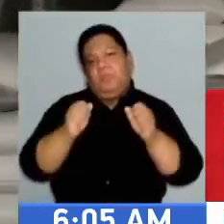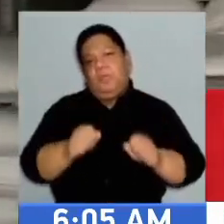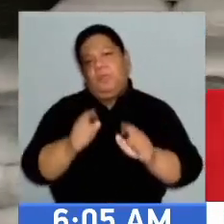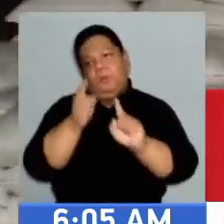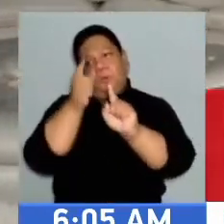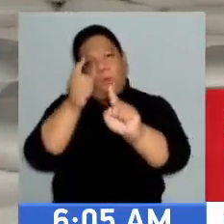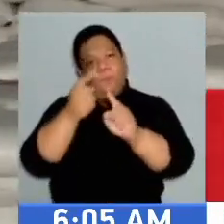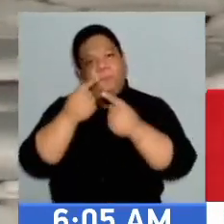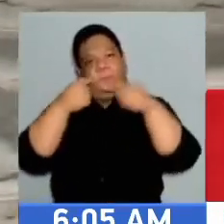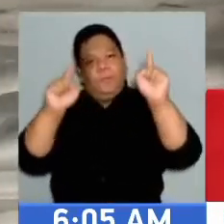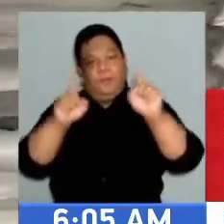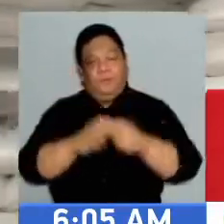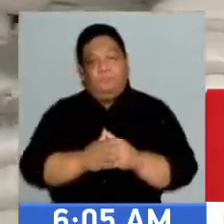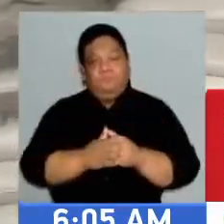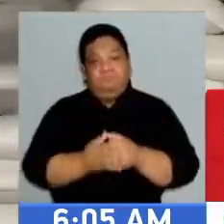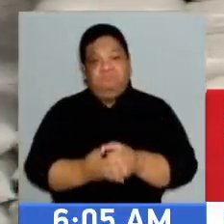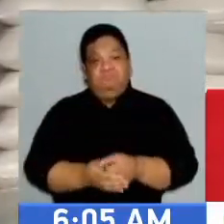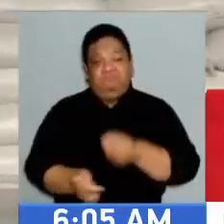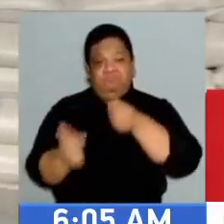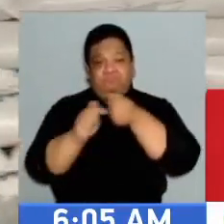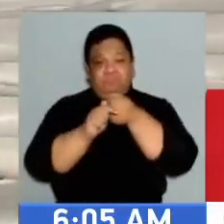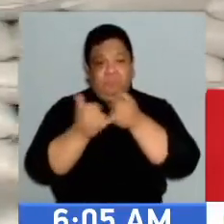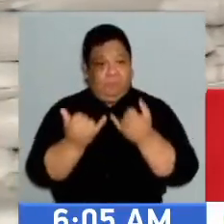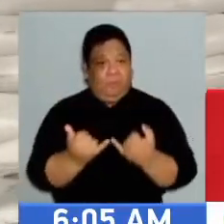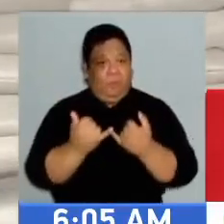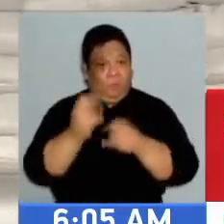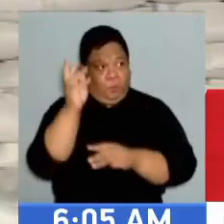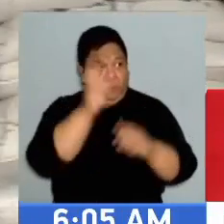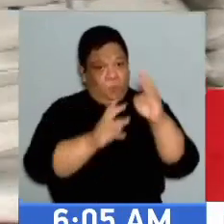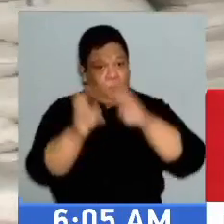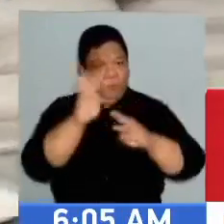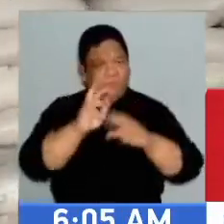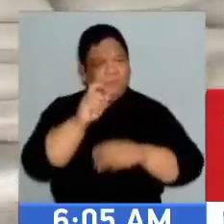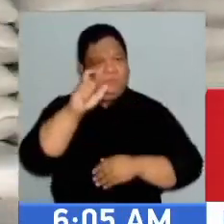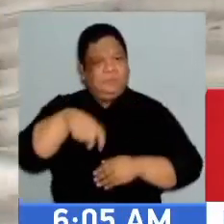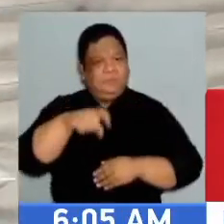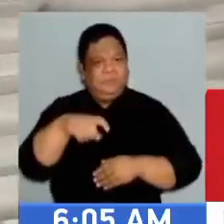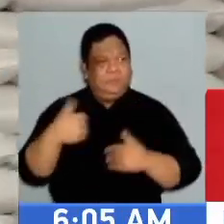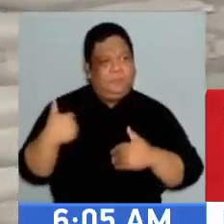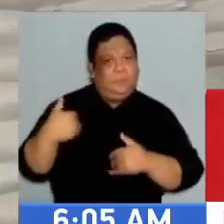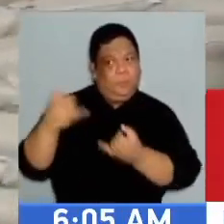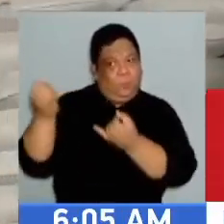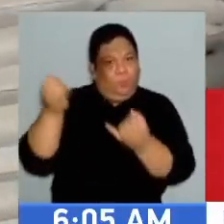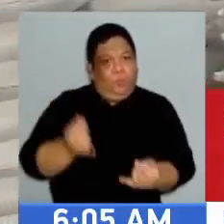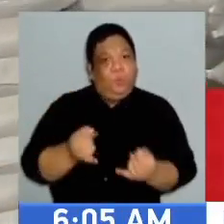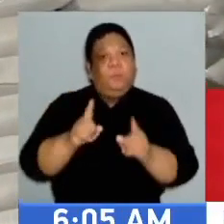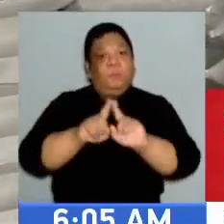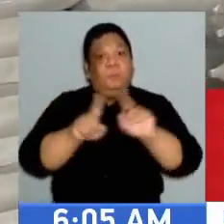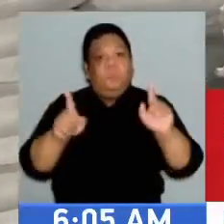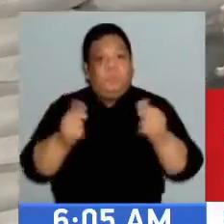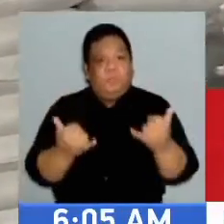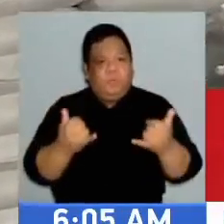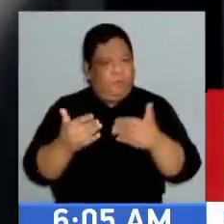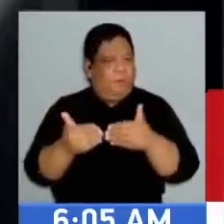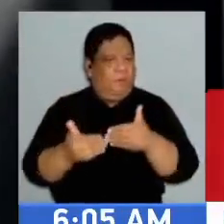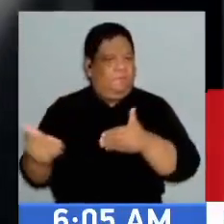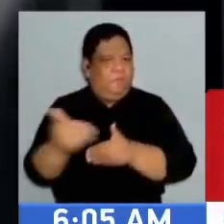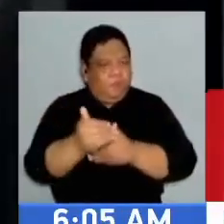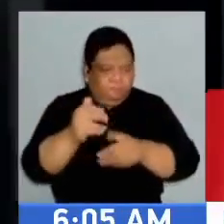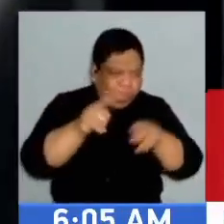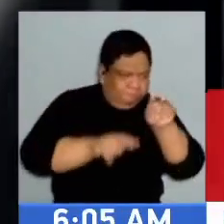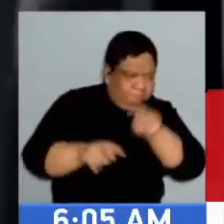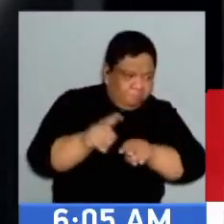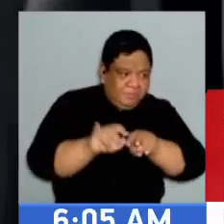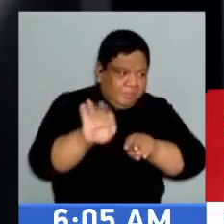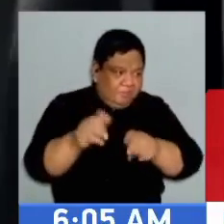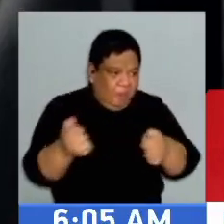kaya naman wala pang pangangailangan sa panibagong importasyon pero maaga raw nilang pag-aaralan kung kukulangin ng supply by may and June